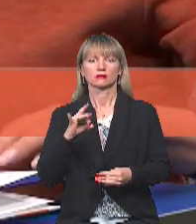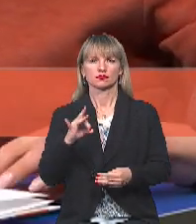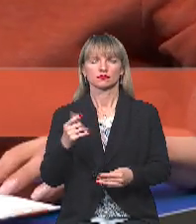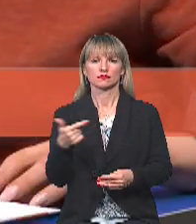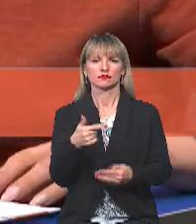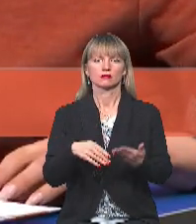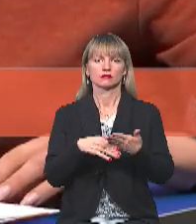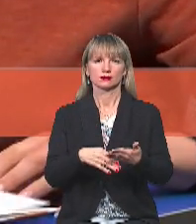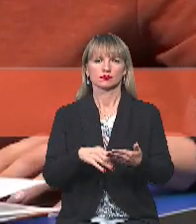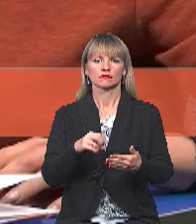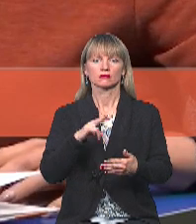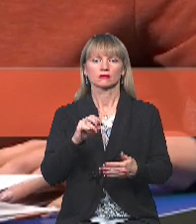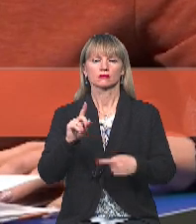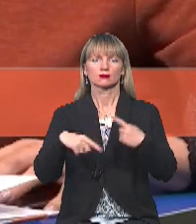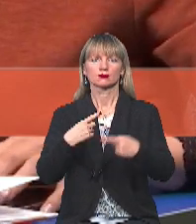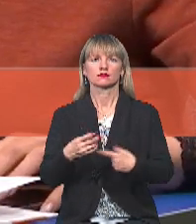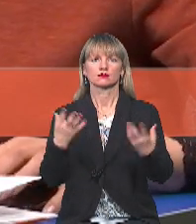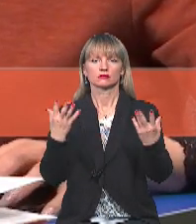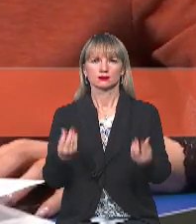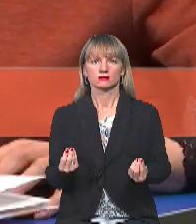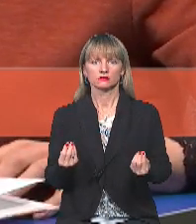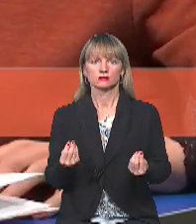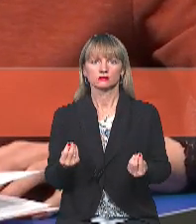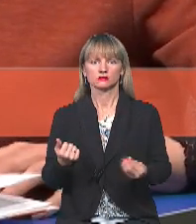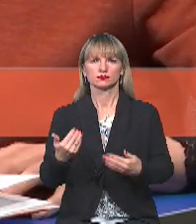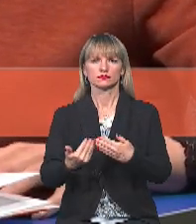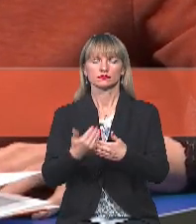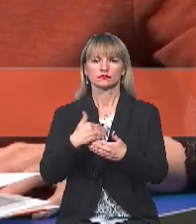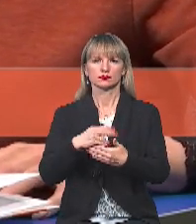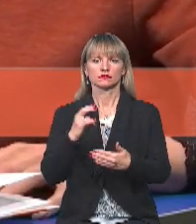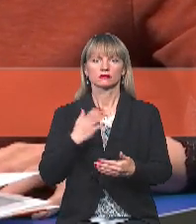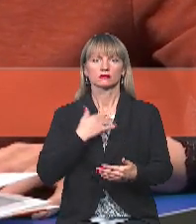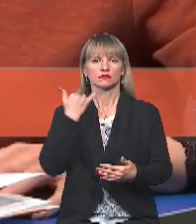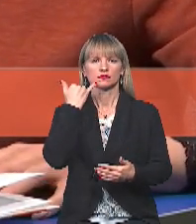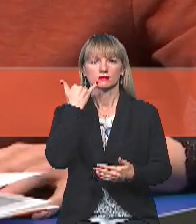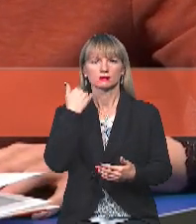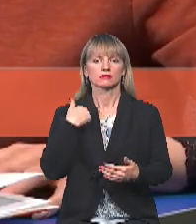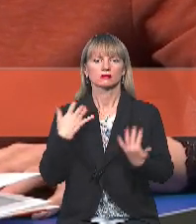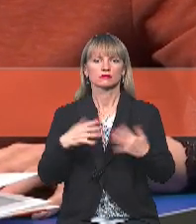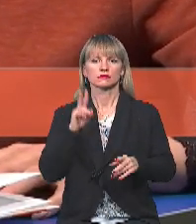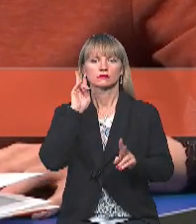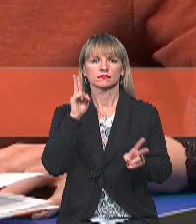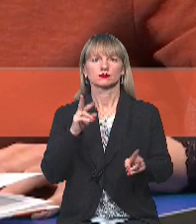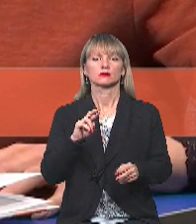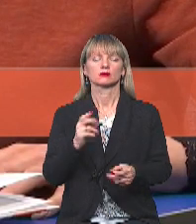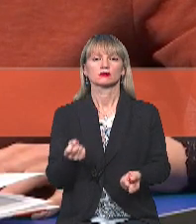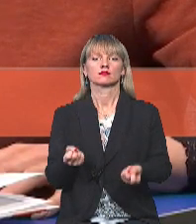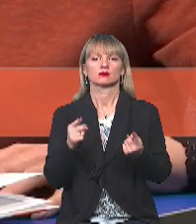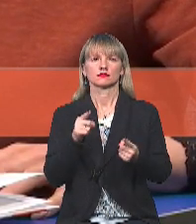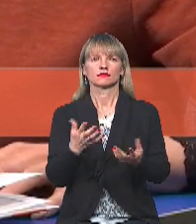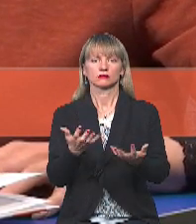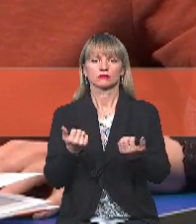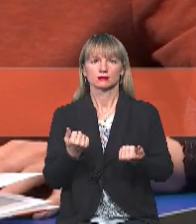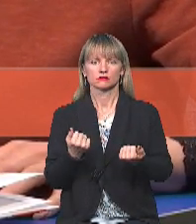Угу. Але на наступний день до мене на мій телефон, я вже не знаю, як звідкіля він